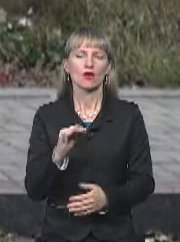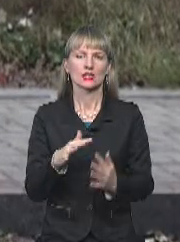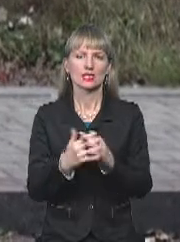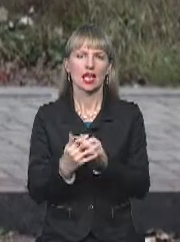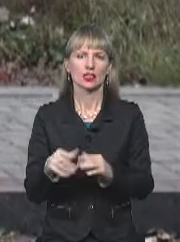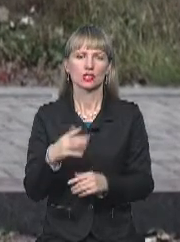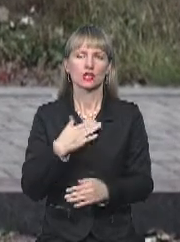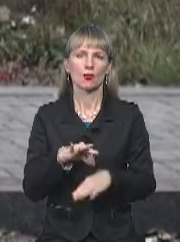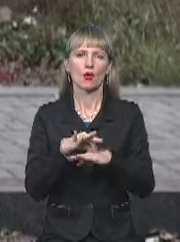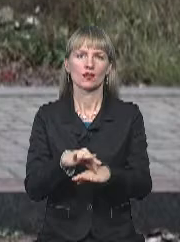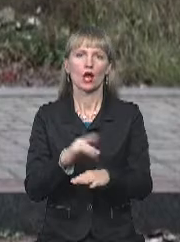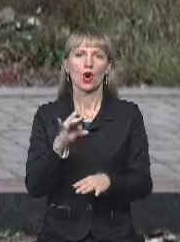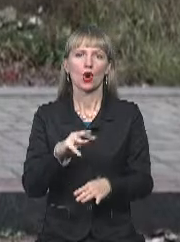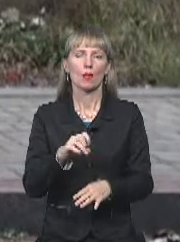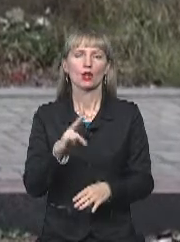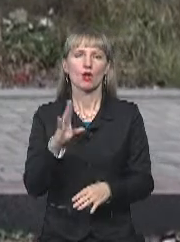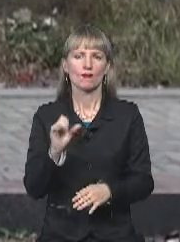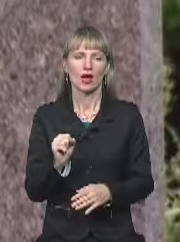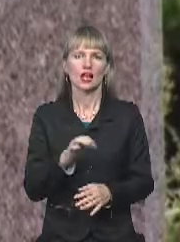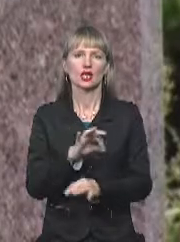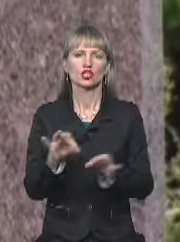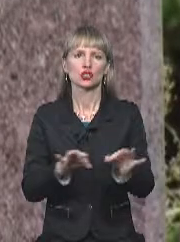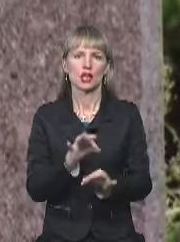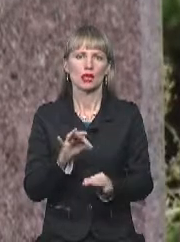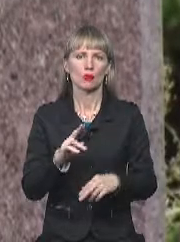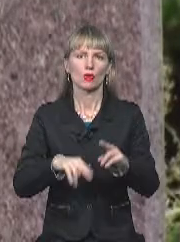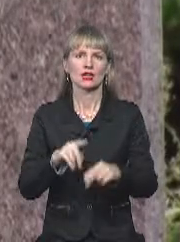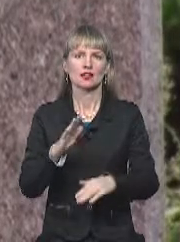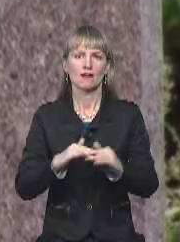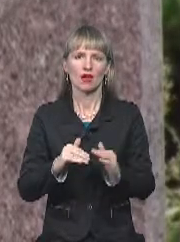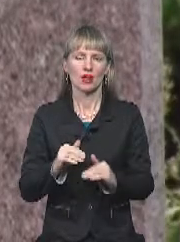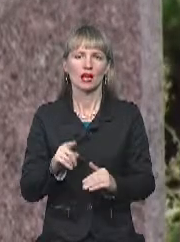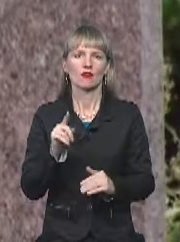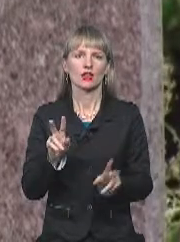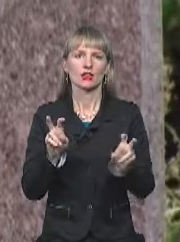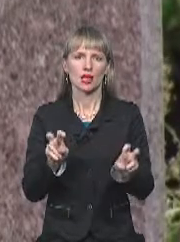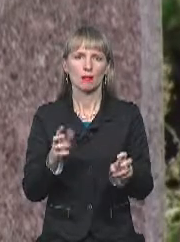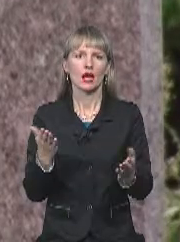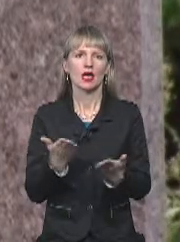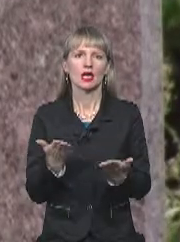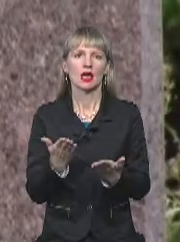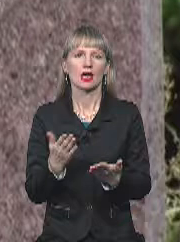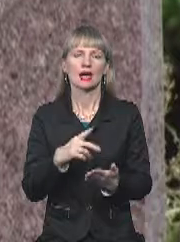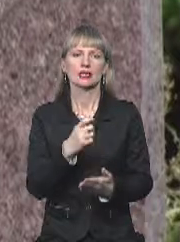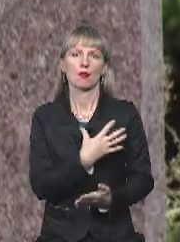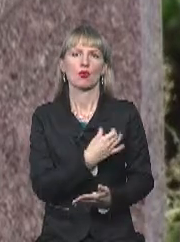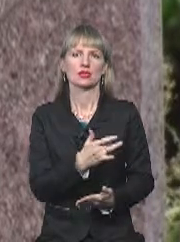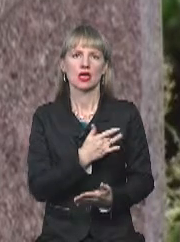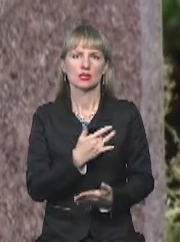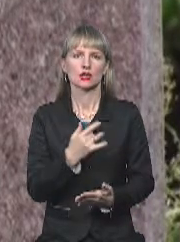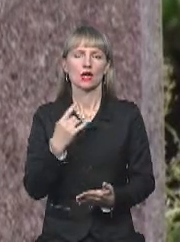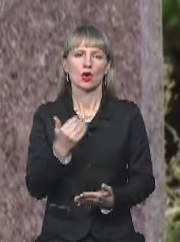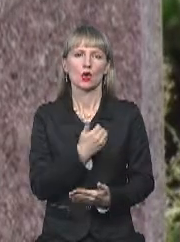Світлана Романова, інженер-будівельник за фахом і дослідниця теми Голокосту на Запоріжжі, яка за покликом серця прагне зберегти пам'ять